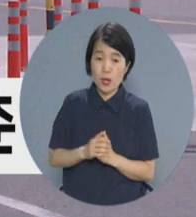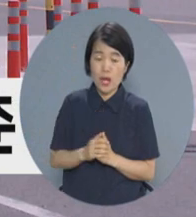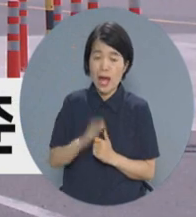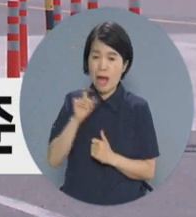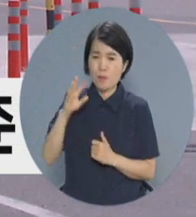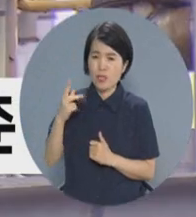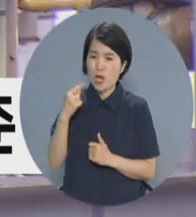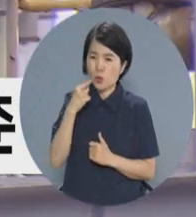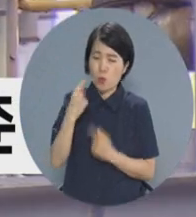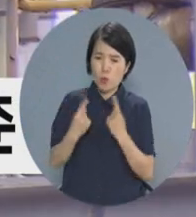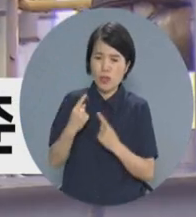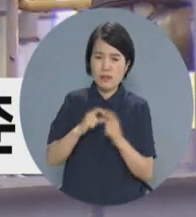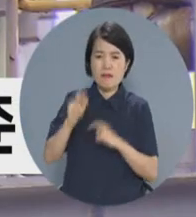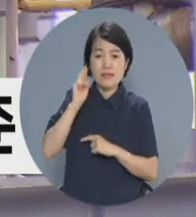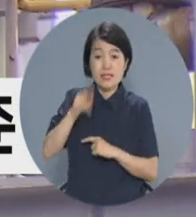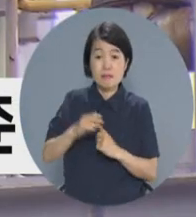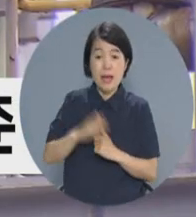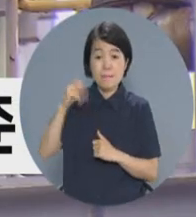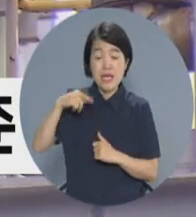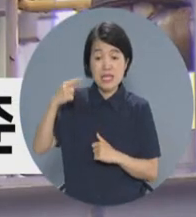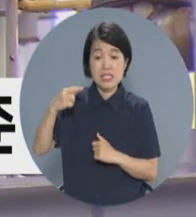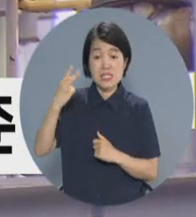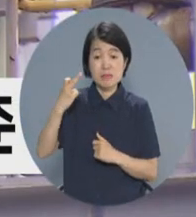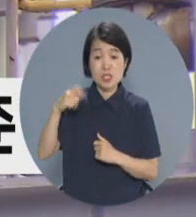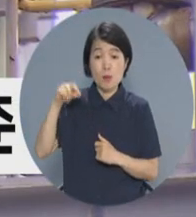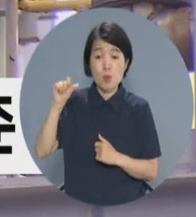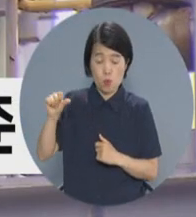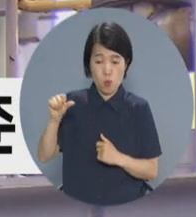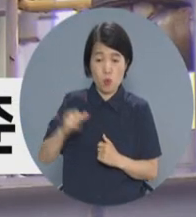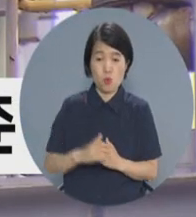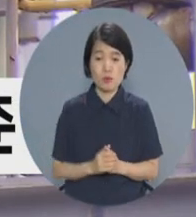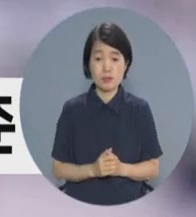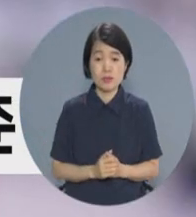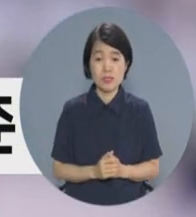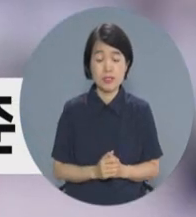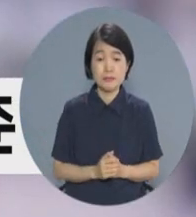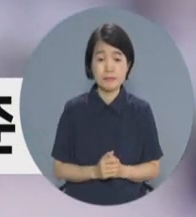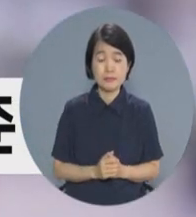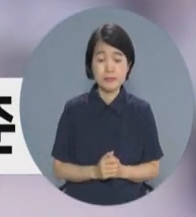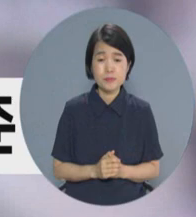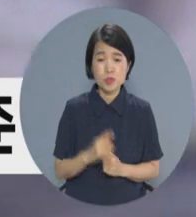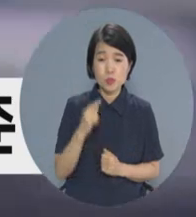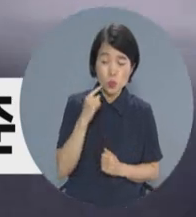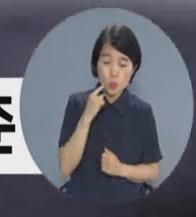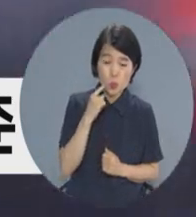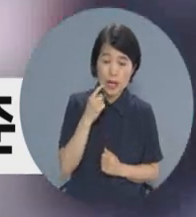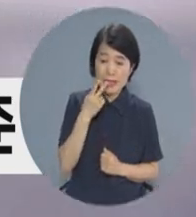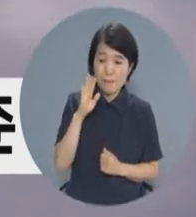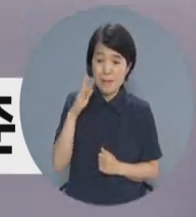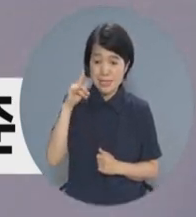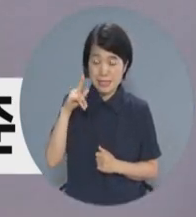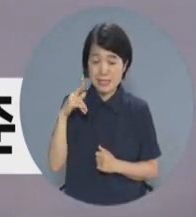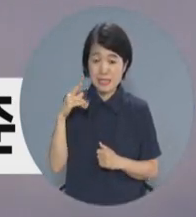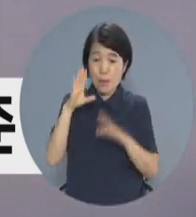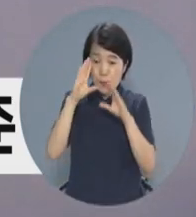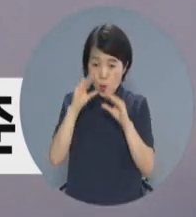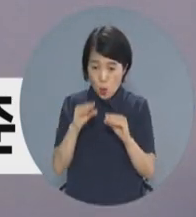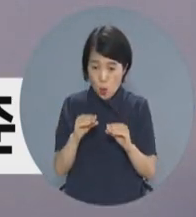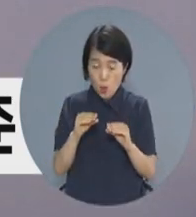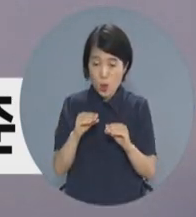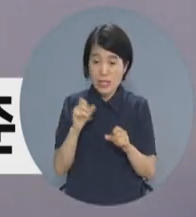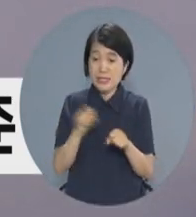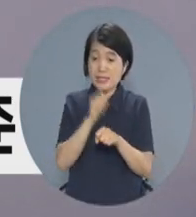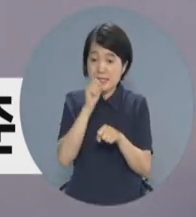암모니아보다 염기성이 높은 pH 12.5를 띠고 있었습니다. 염기성은 단백질을 녹이는 성질이 있는데